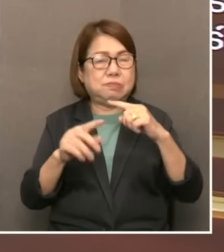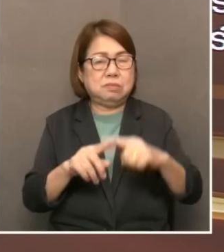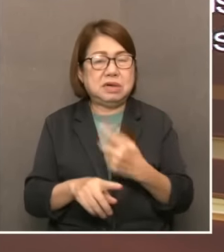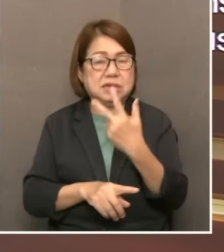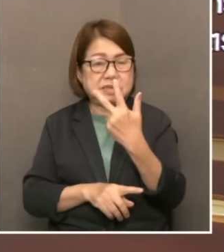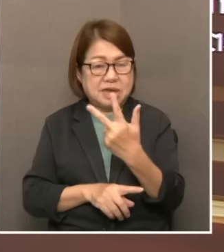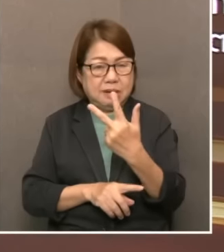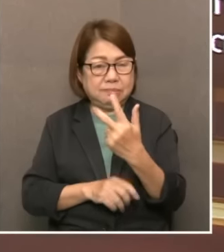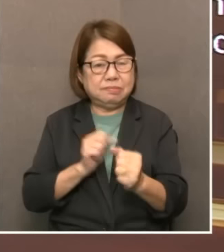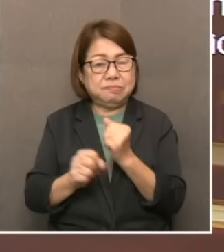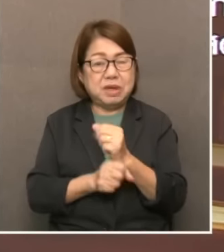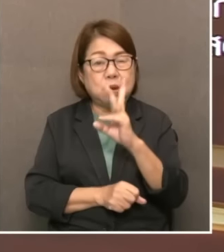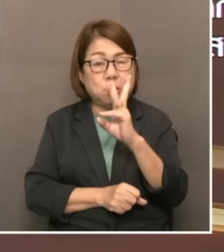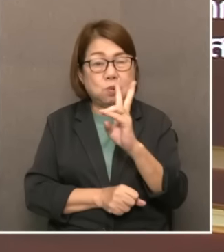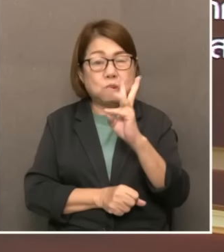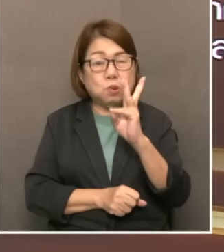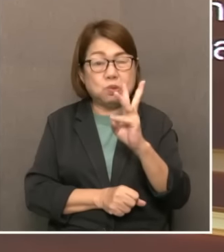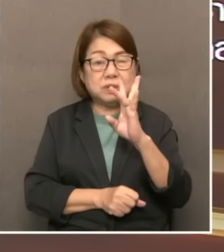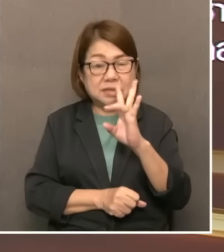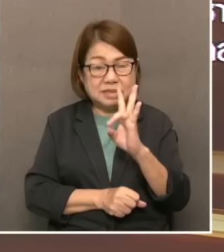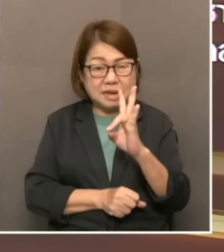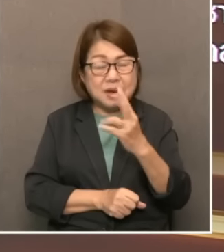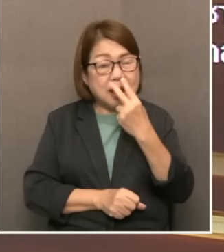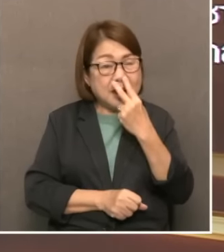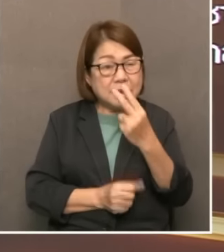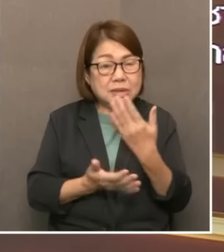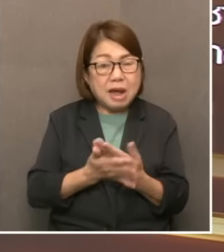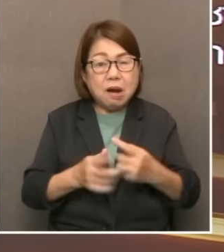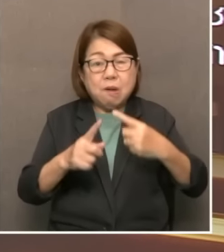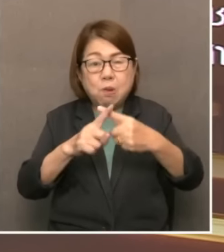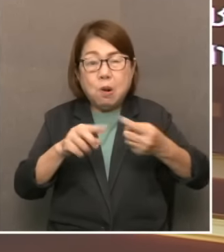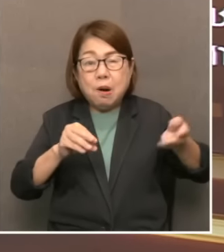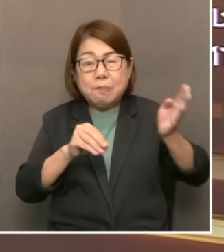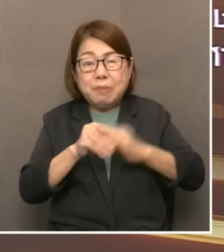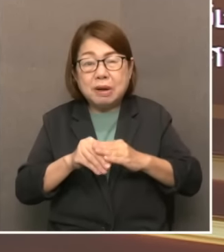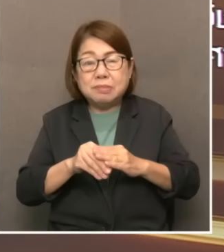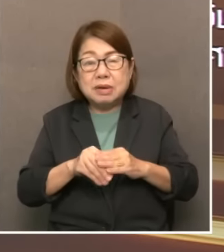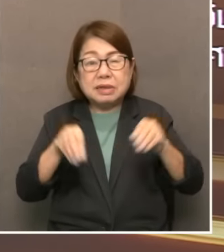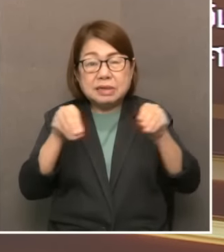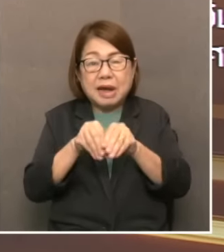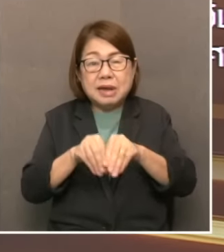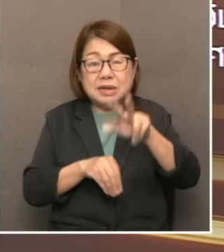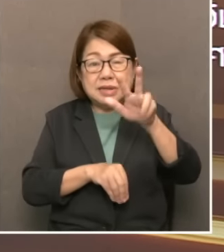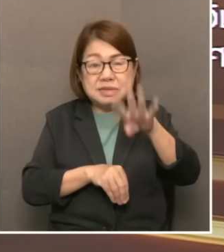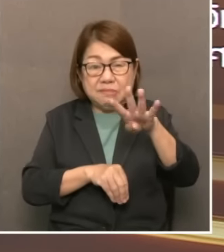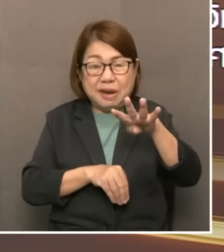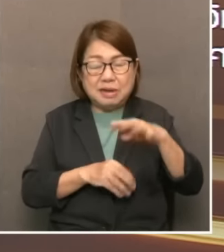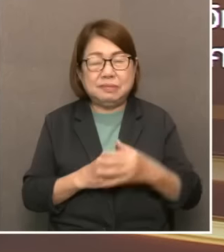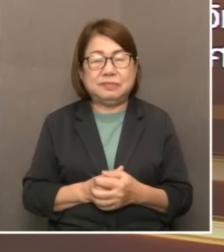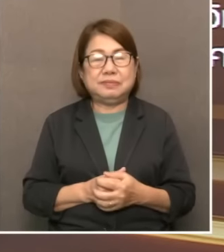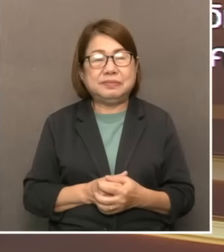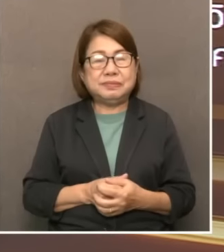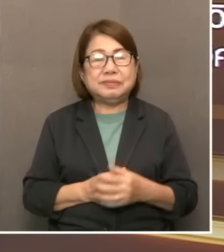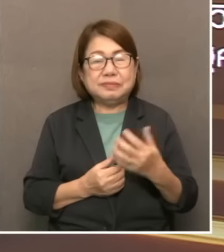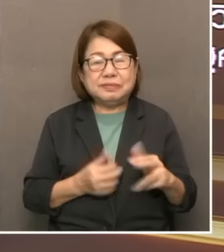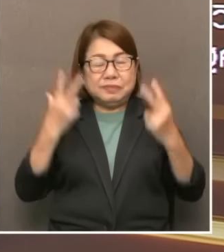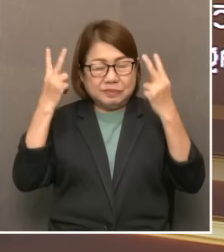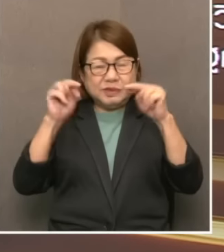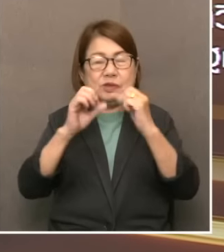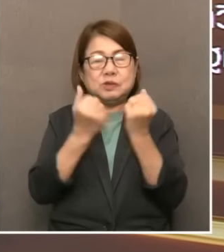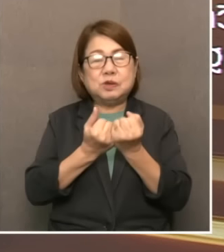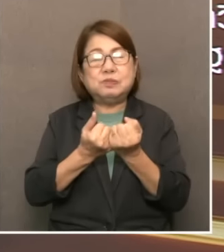2567ที่ผ่านมาที่เราเห็นราคาปรับแรงเฉียด 4,000บาทคุณผู้ชมแล้วคุณจิตติก็บอก